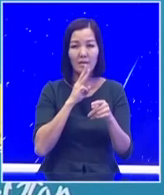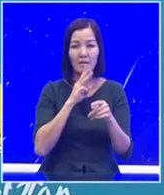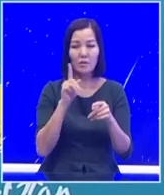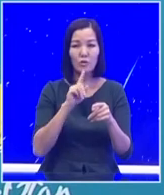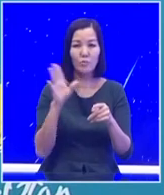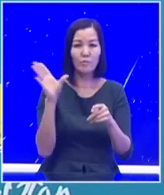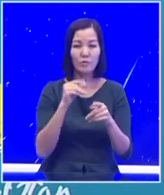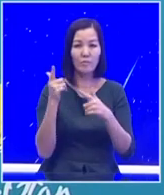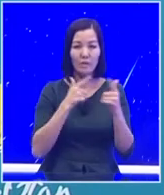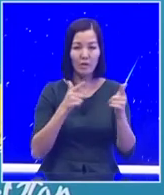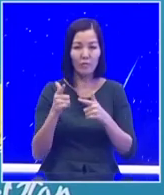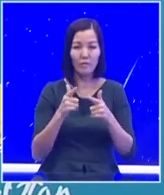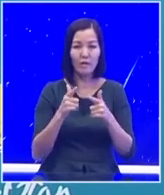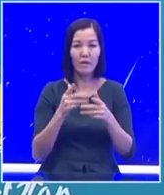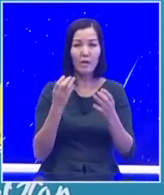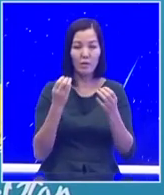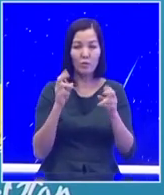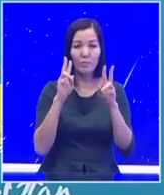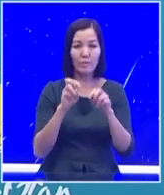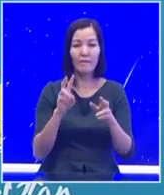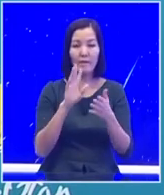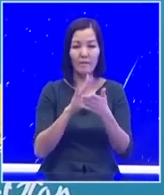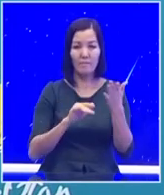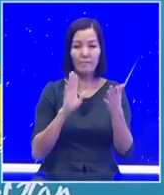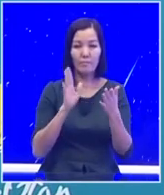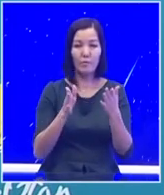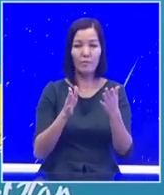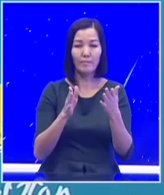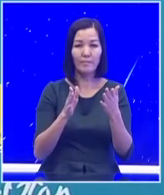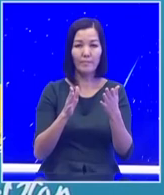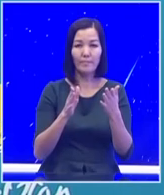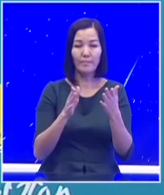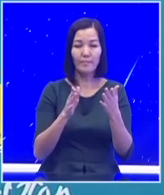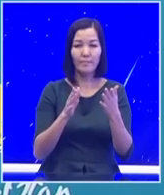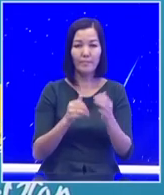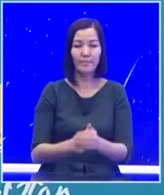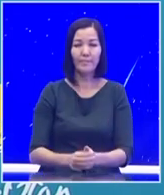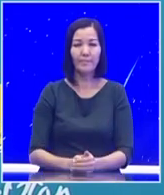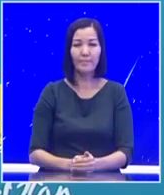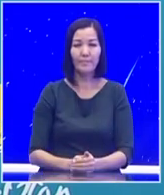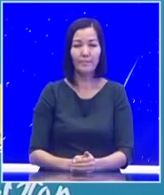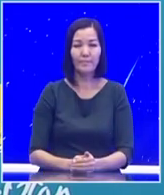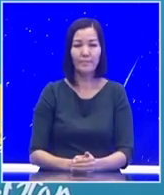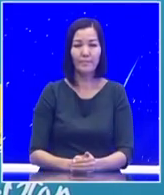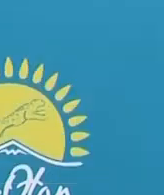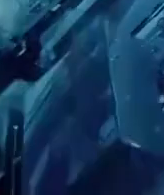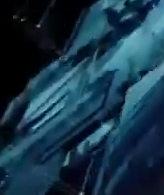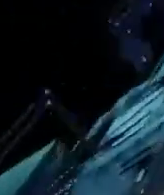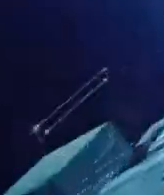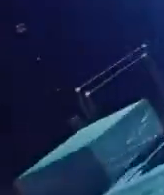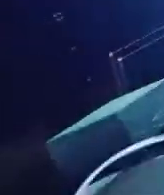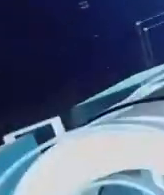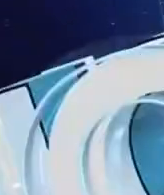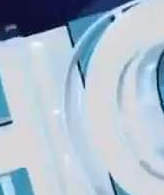Ну, соответственно, в это время мы еще будем рассматривать их работу, как они устранили по этим вопросам.